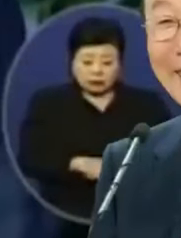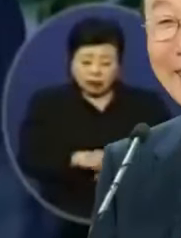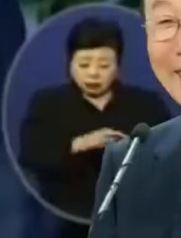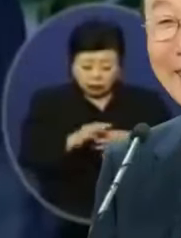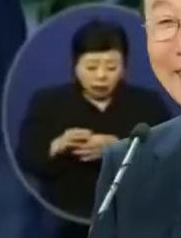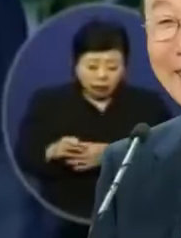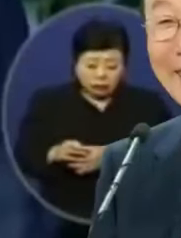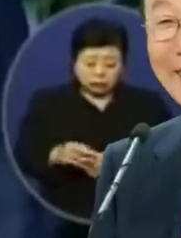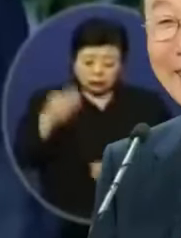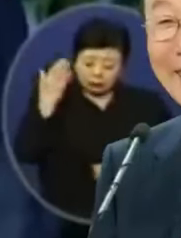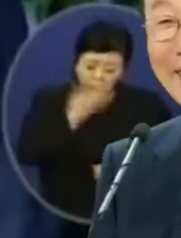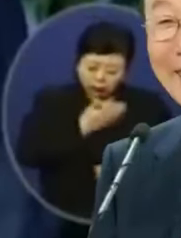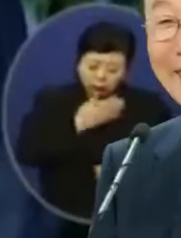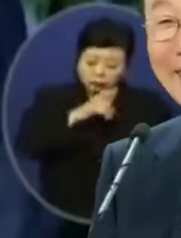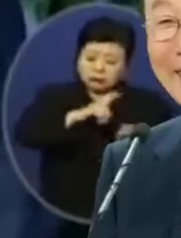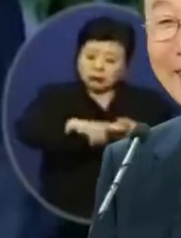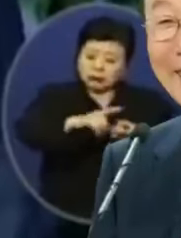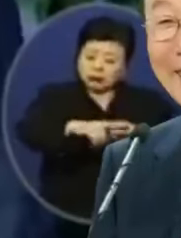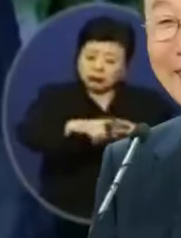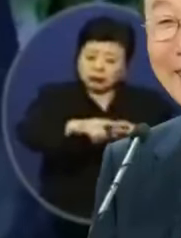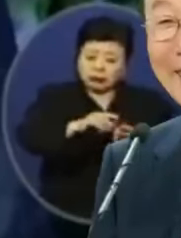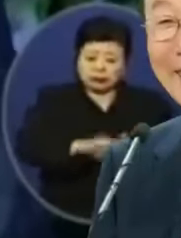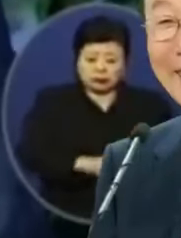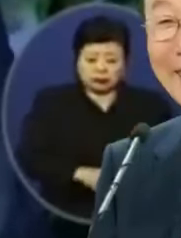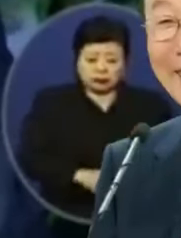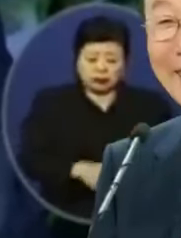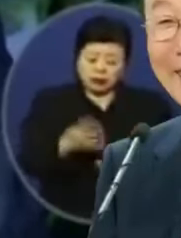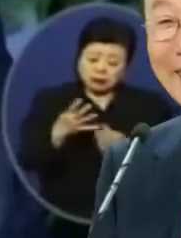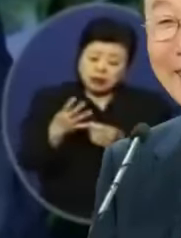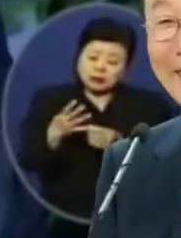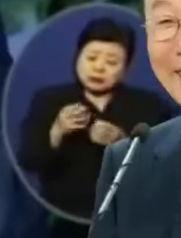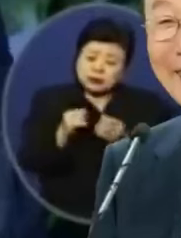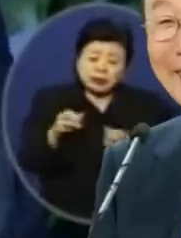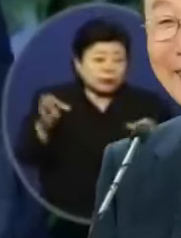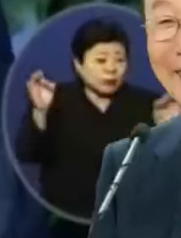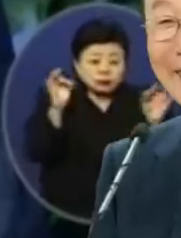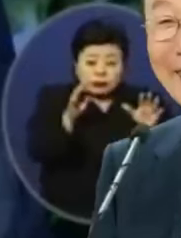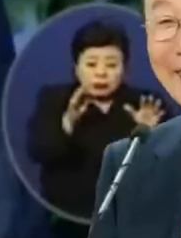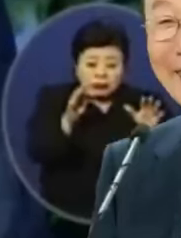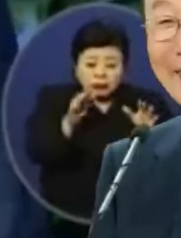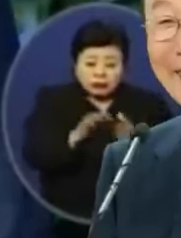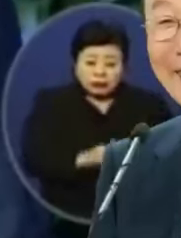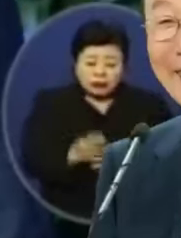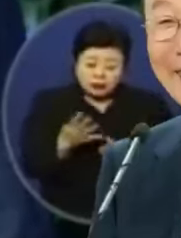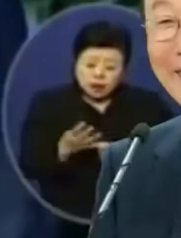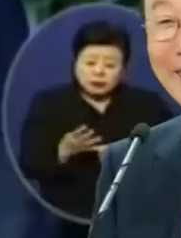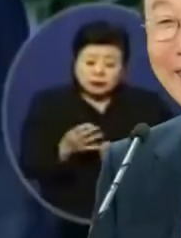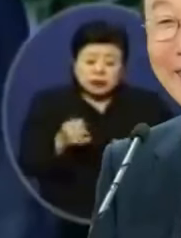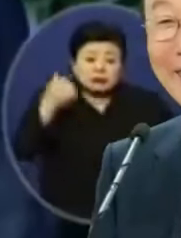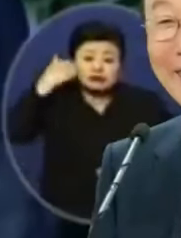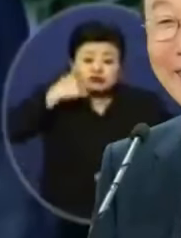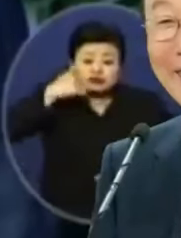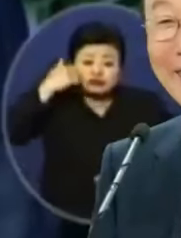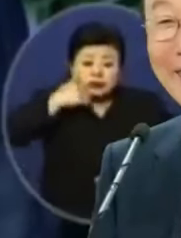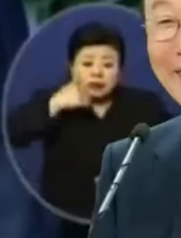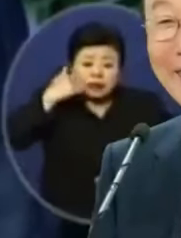여전히 사드락과 메삭과 아벳느고였습니다. 그러나 그 네 번째 사람은 사라졌습니다. 그 네 번째 사람은